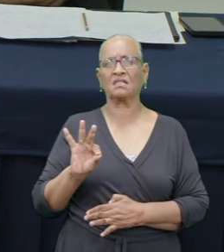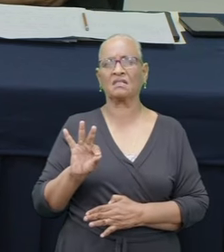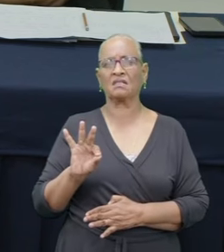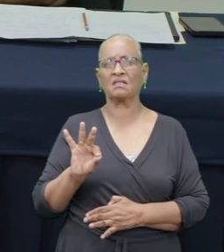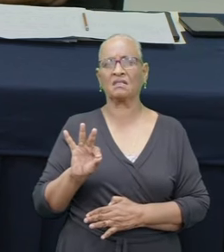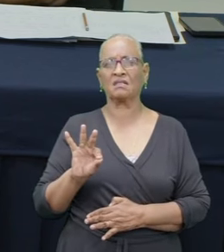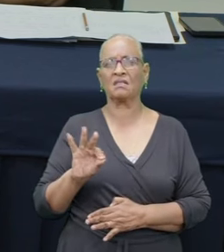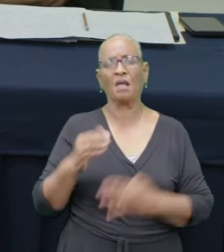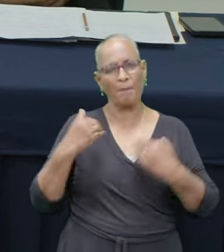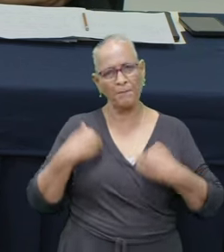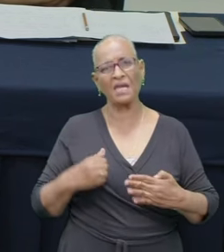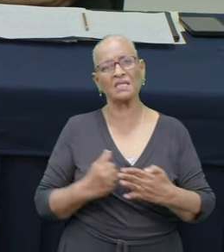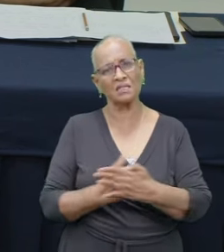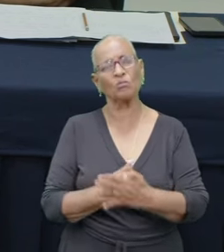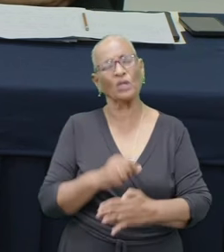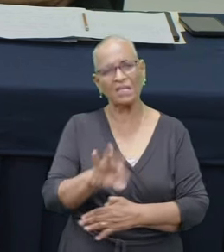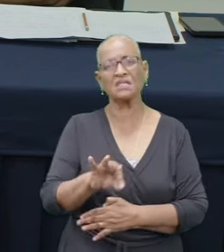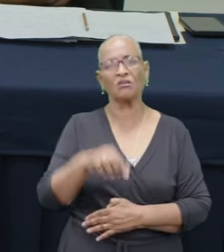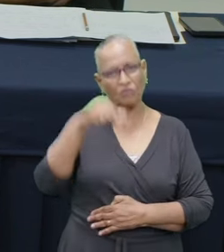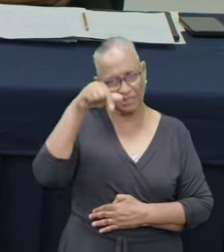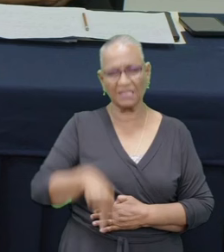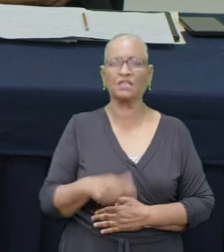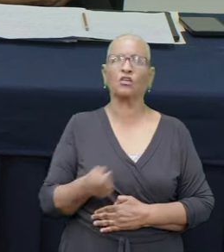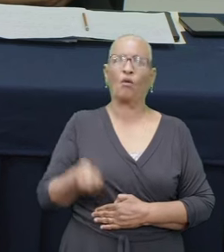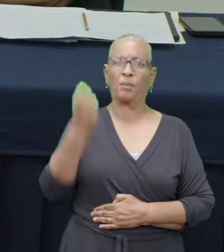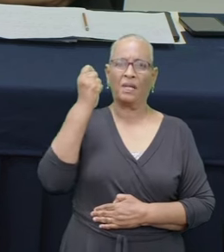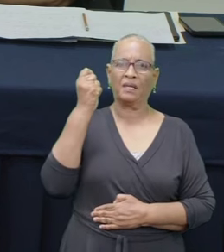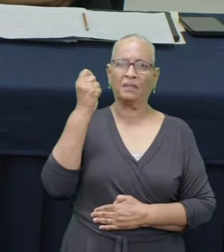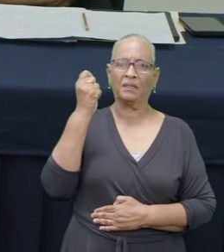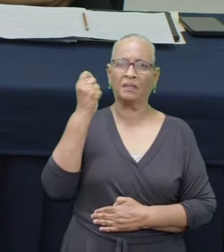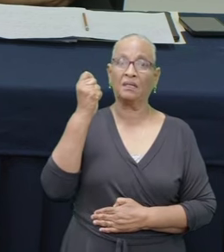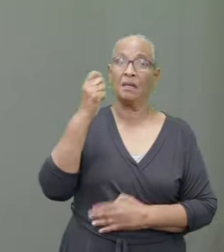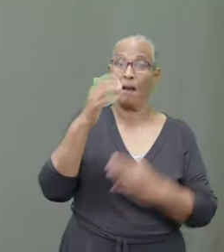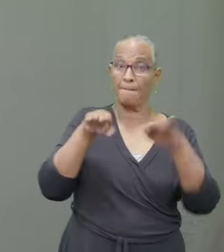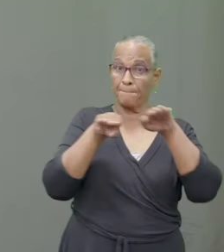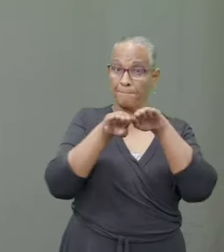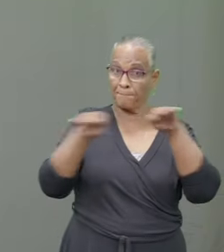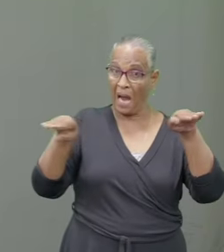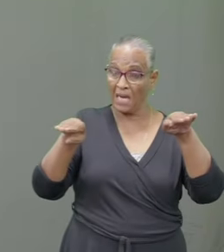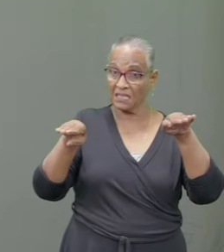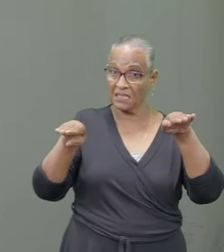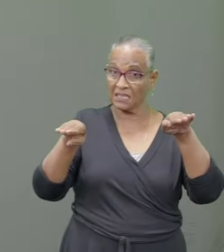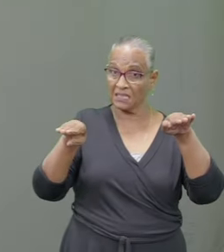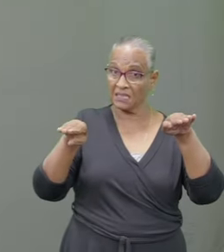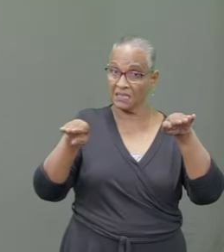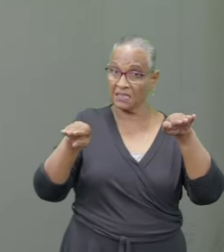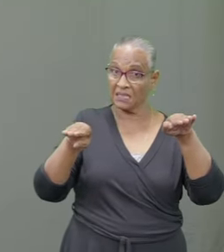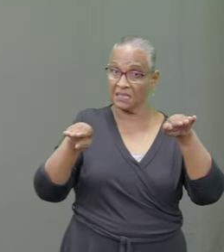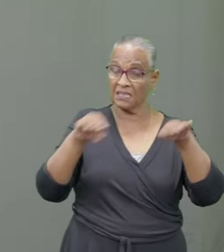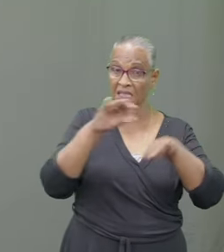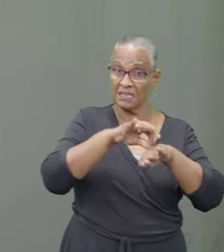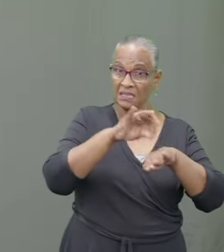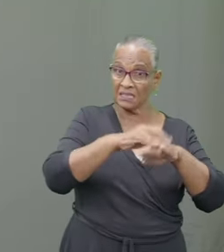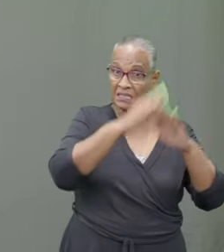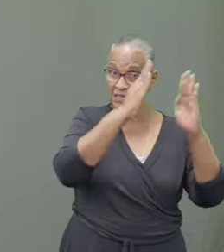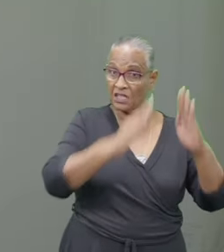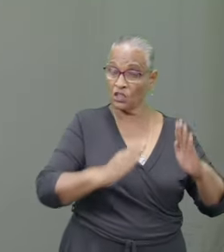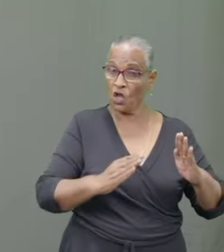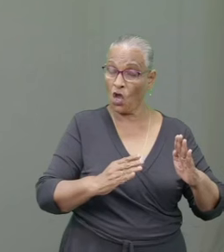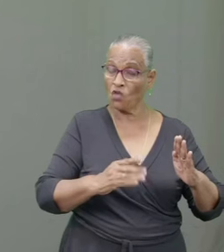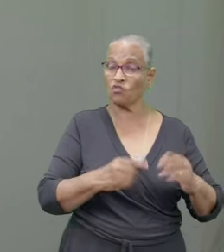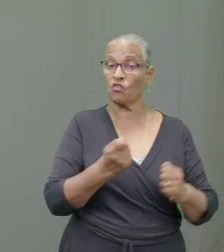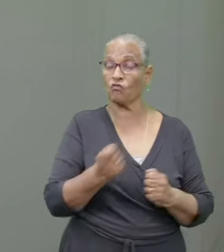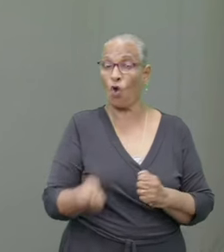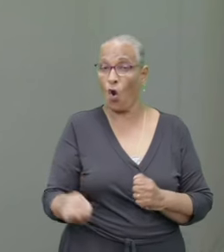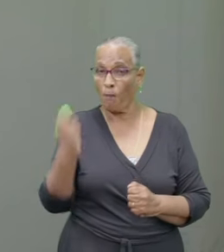voor deze opleidingen. Dus basisverpleegkundigen zal ik oproepen om te kiezen voor de